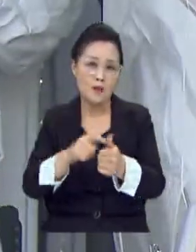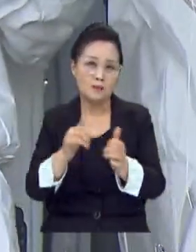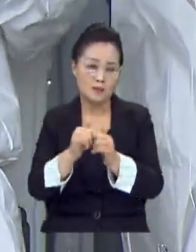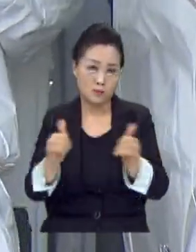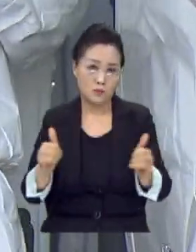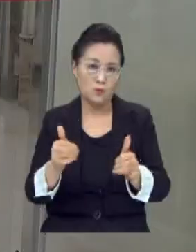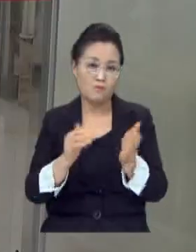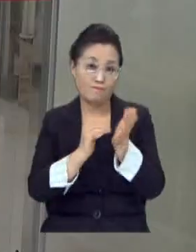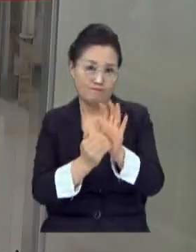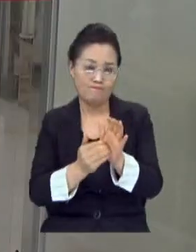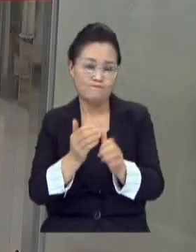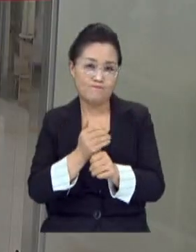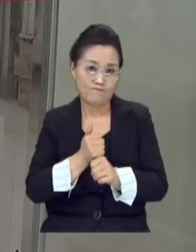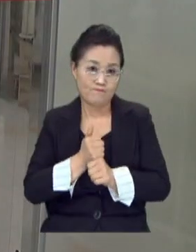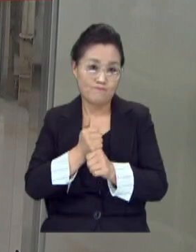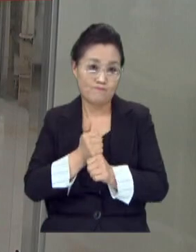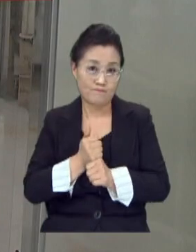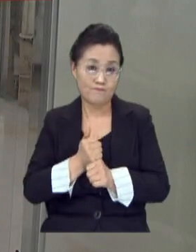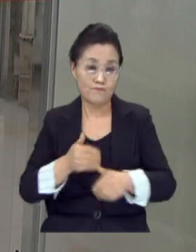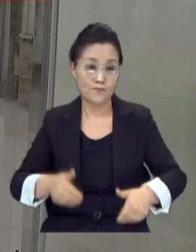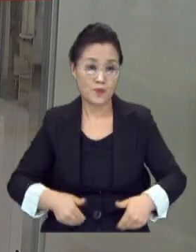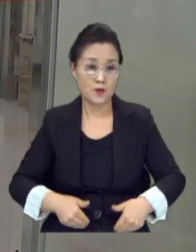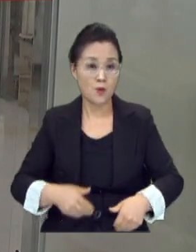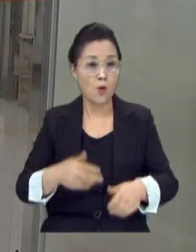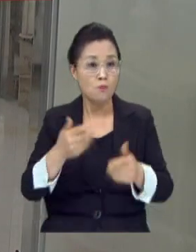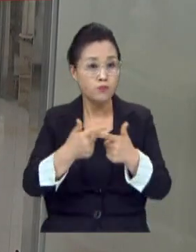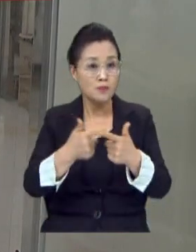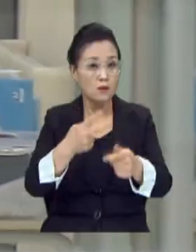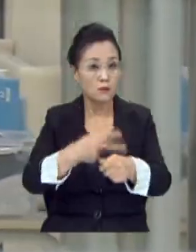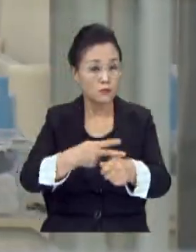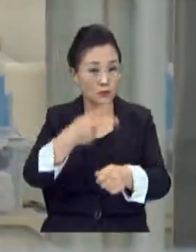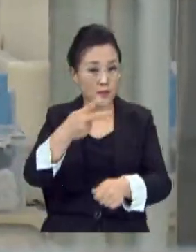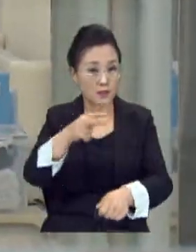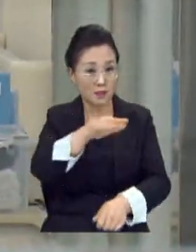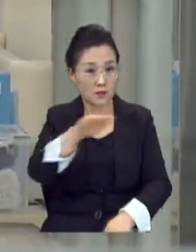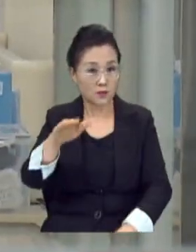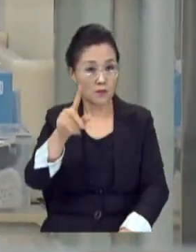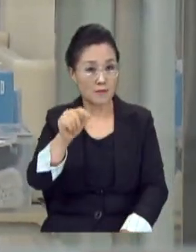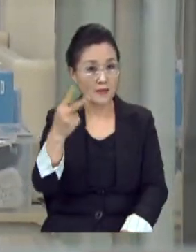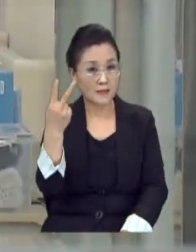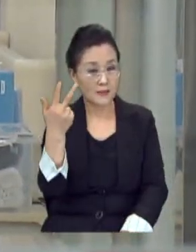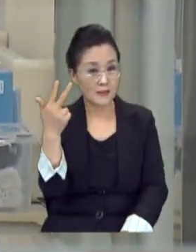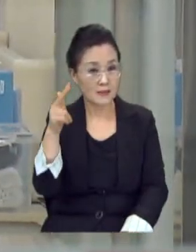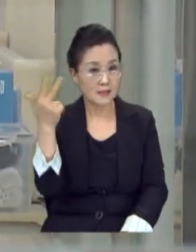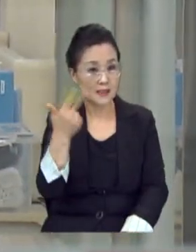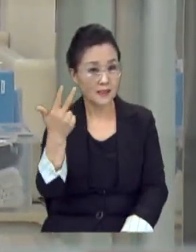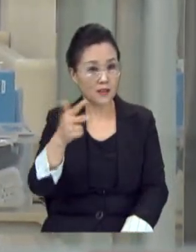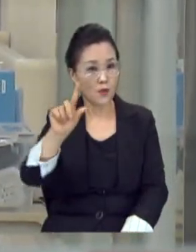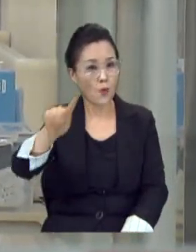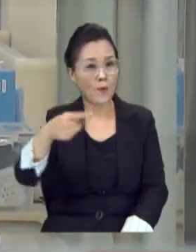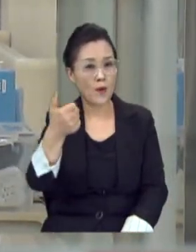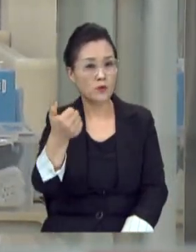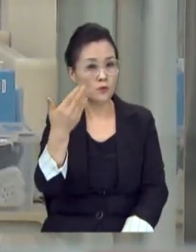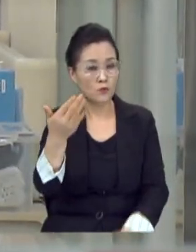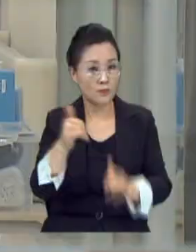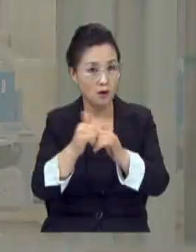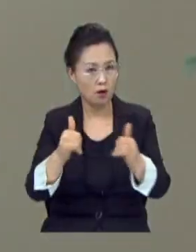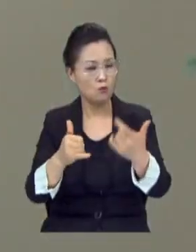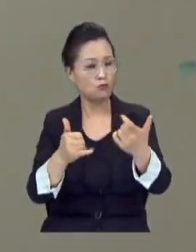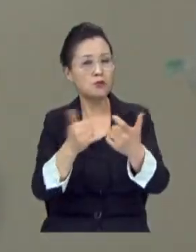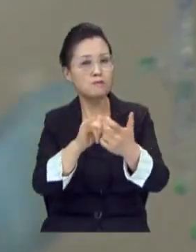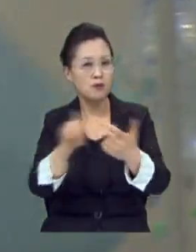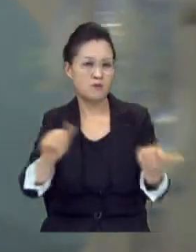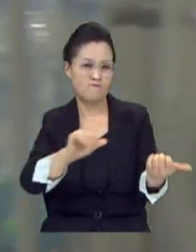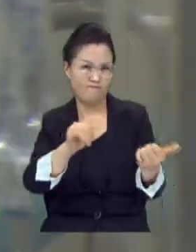필요합니다 한편 부산에서 노우 2시 기준 17,100 59명 의 새 확인자 가 나왔고 사망자는 60명으로